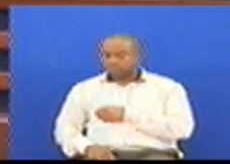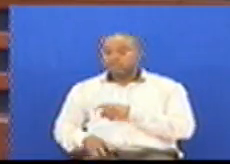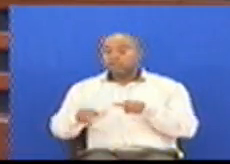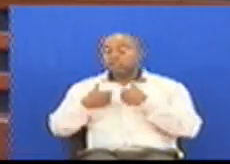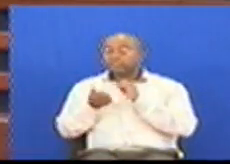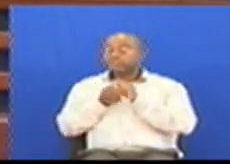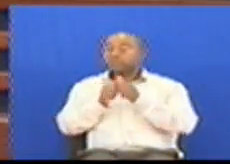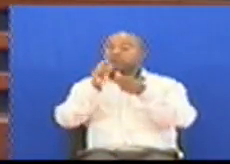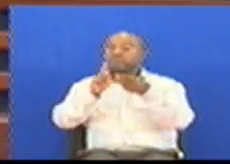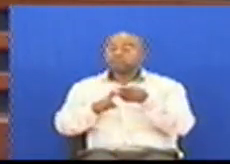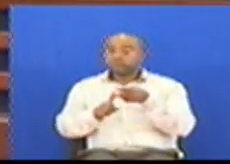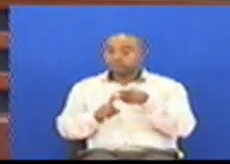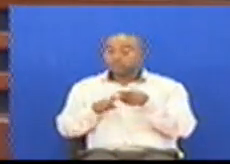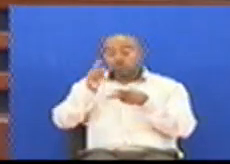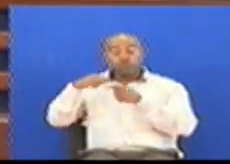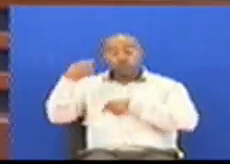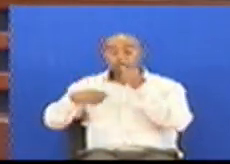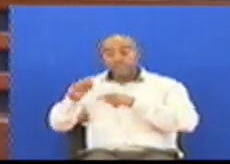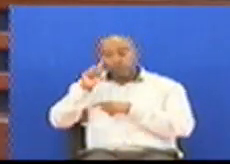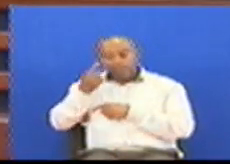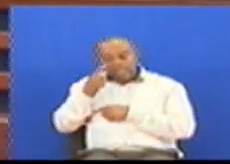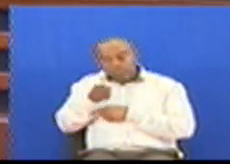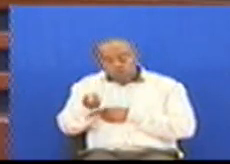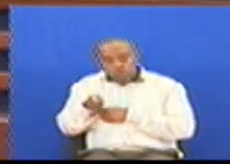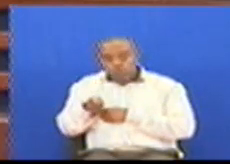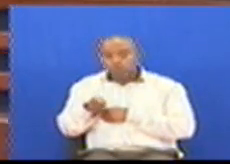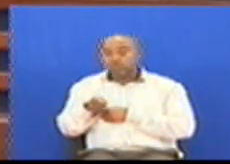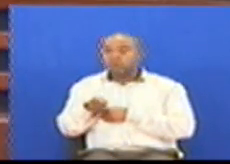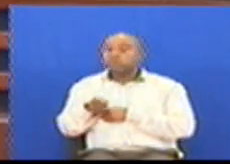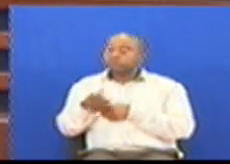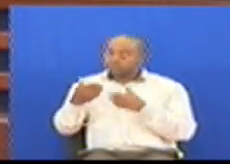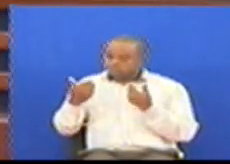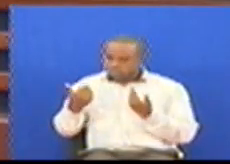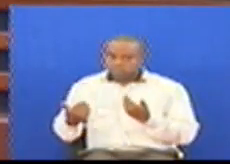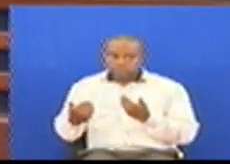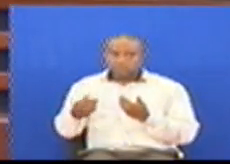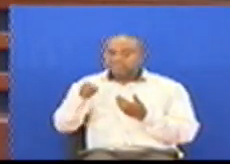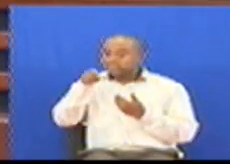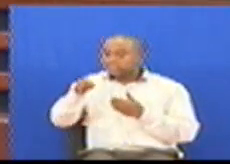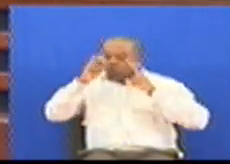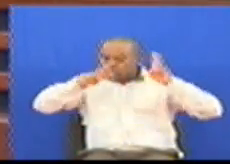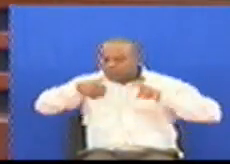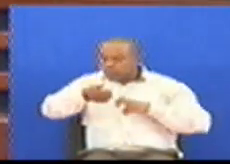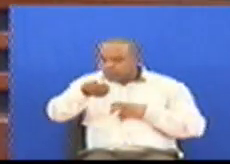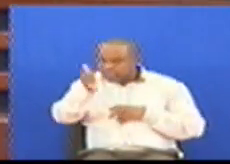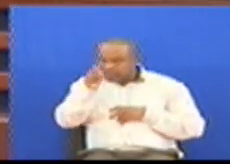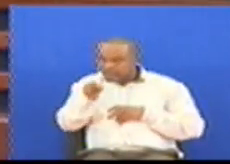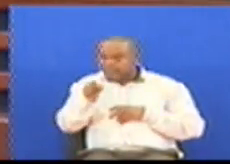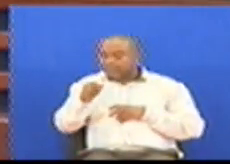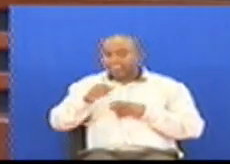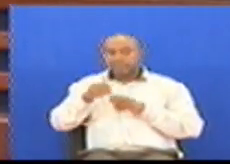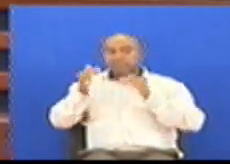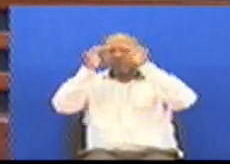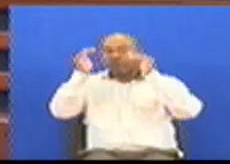la pili, hii pilot study mheshimiwa mwenyekiti inaonekana mheshimiwa na speaker, study yenyewe ya ule mfumo ambao tulikuwa